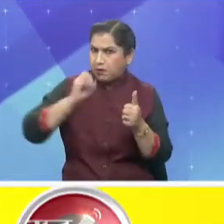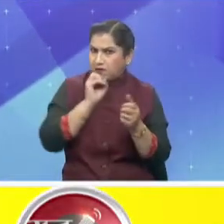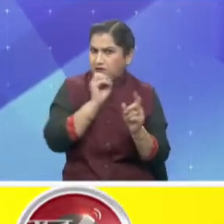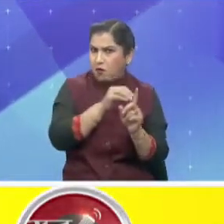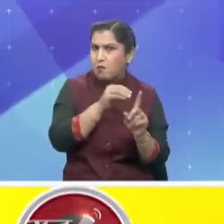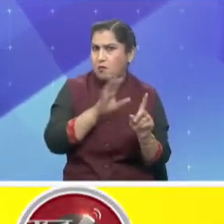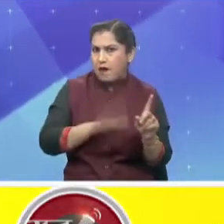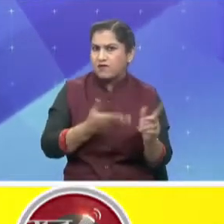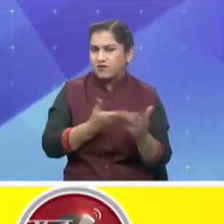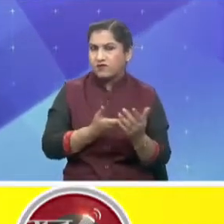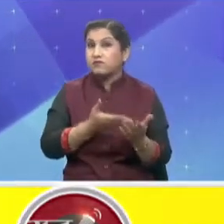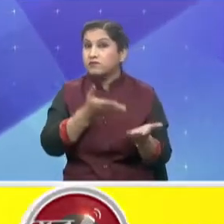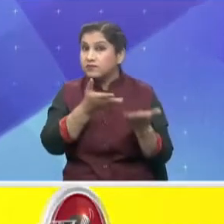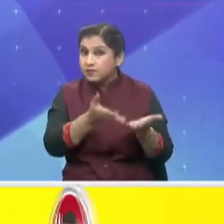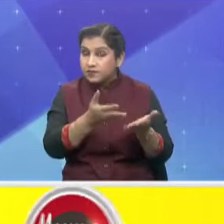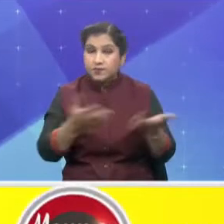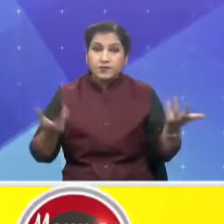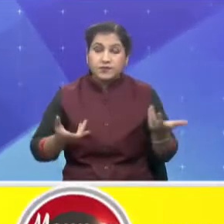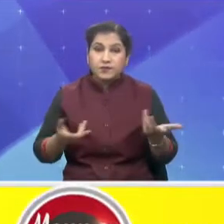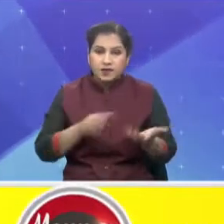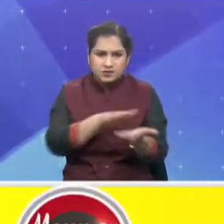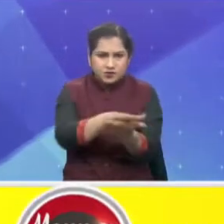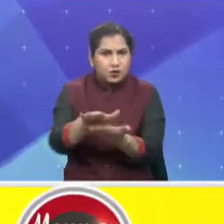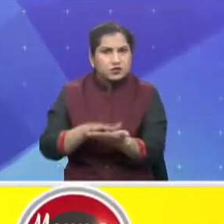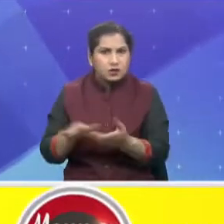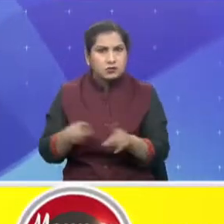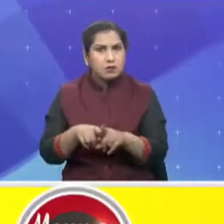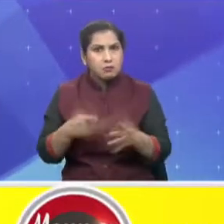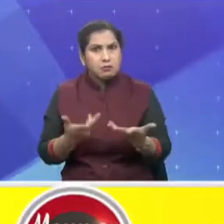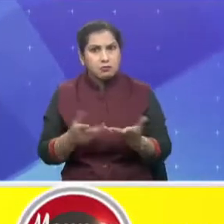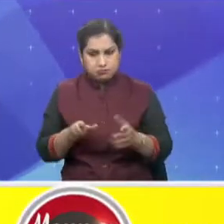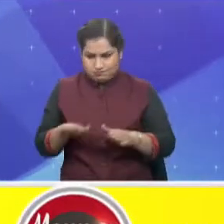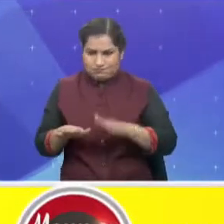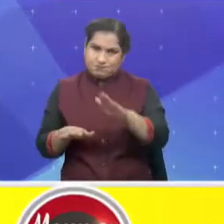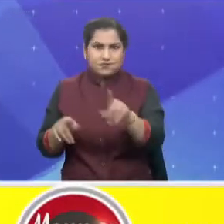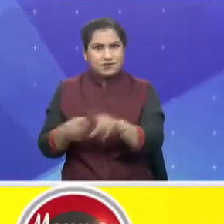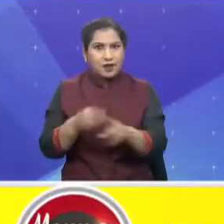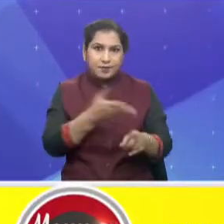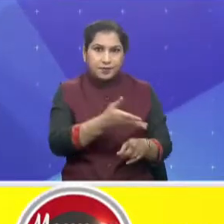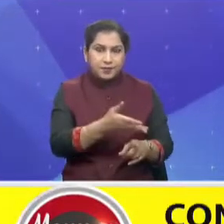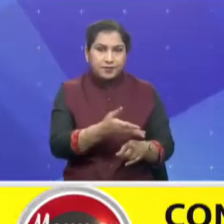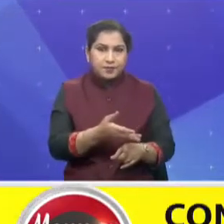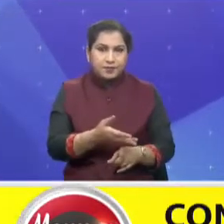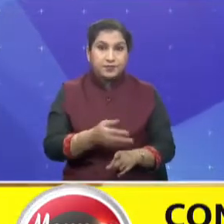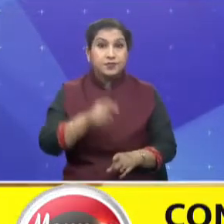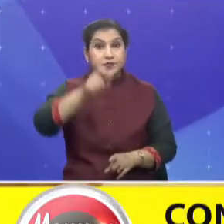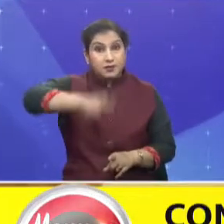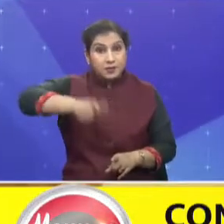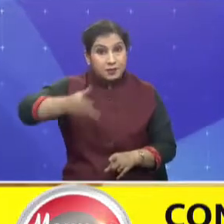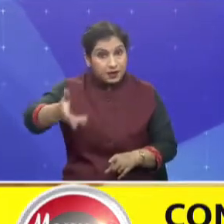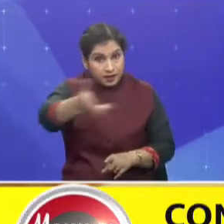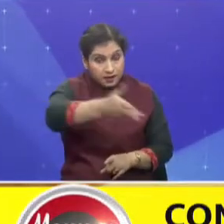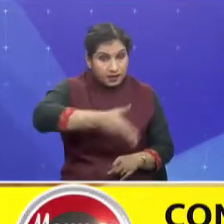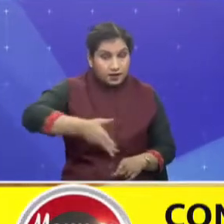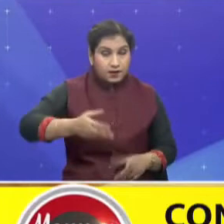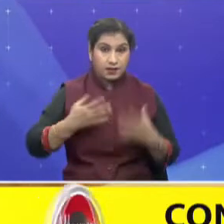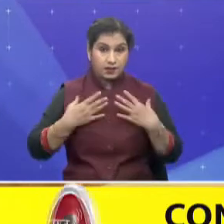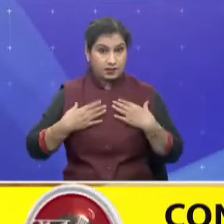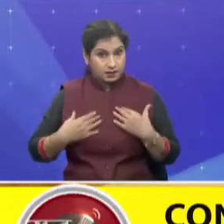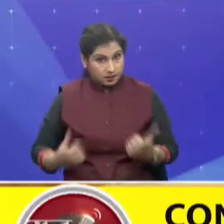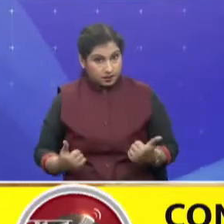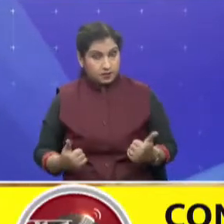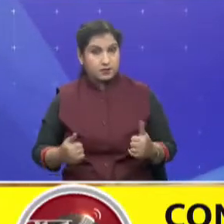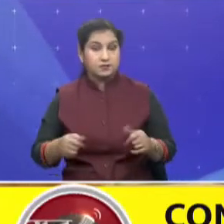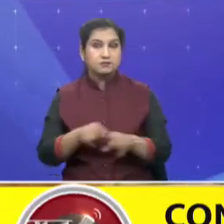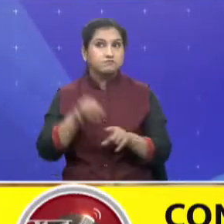देगा। ये स्वच्छता का ही तो एक अगला चरण है। लोगों के स्वच्छ और स्वस्थ भविष्य के